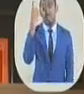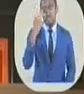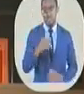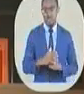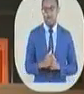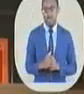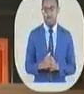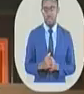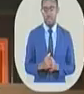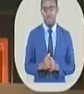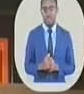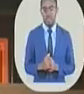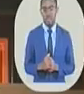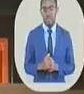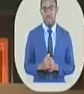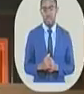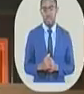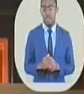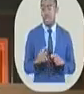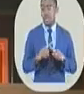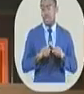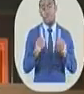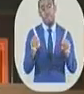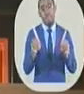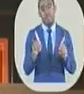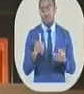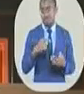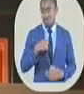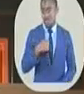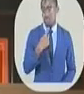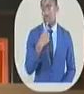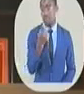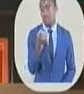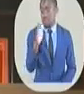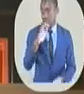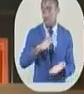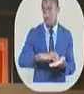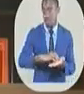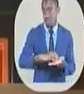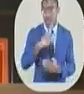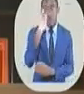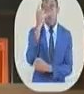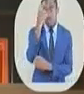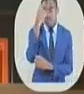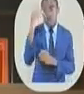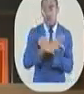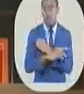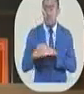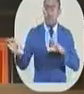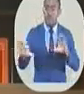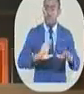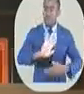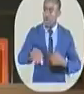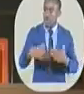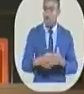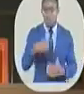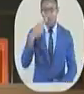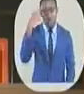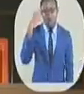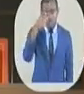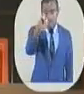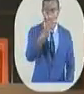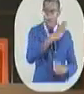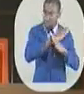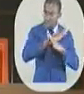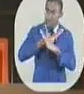naturelle et compréhensible. Mais je voudrais vous le redire. L'État fait et fera tout pour